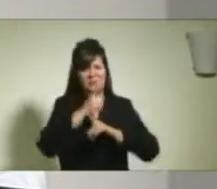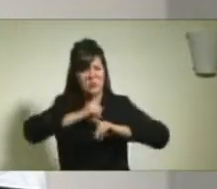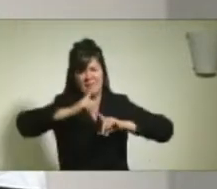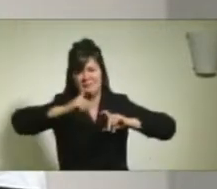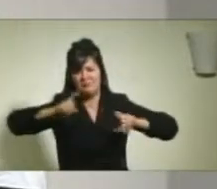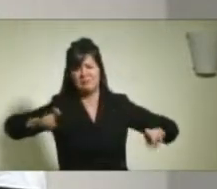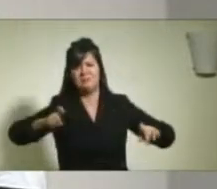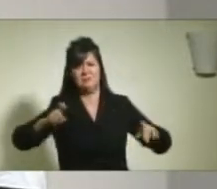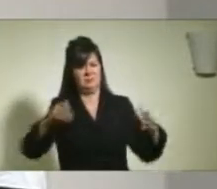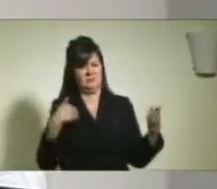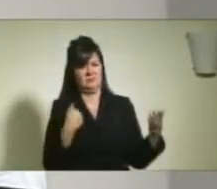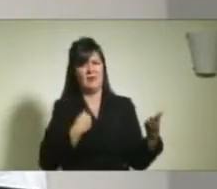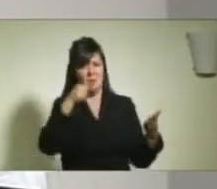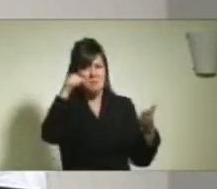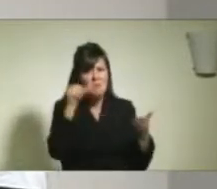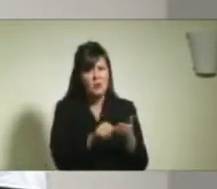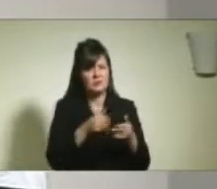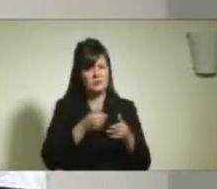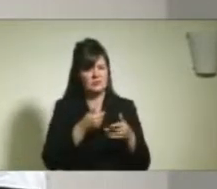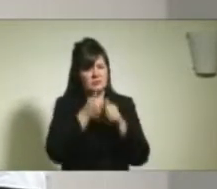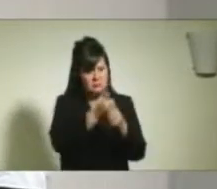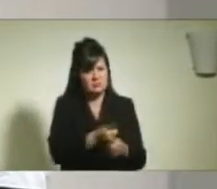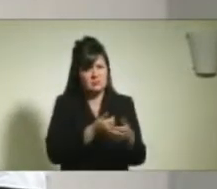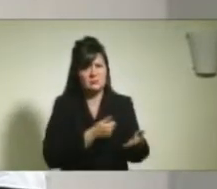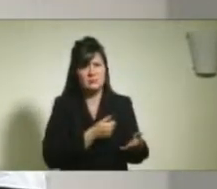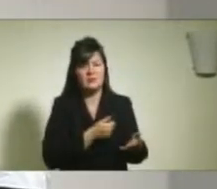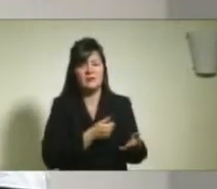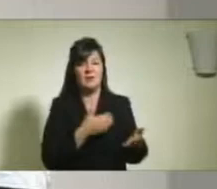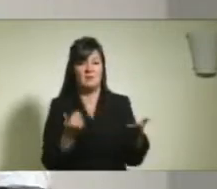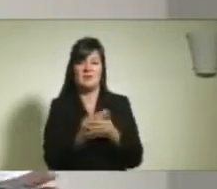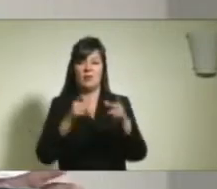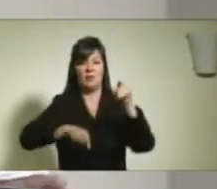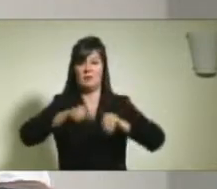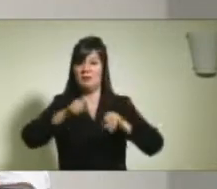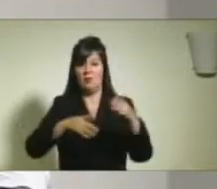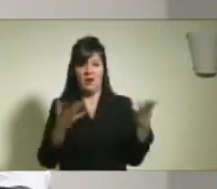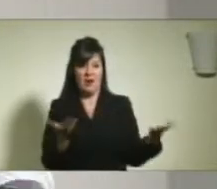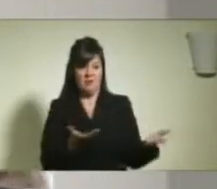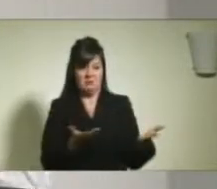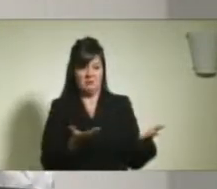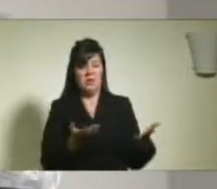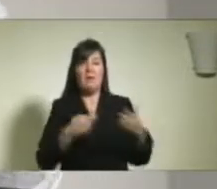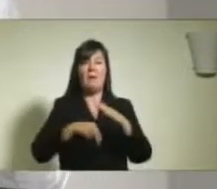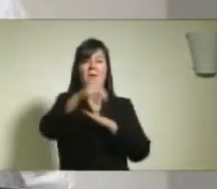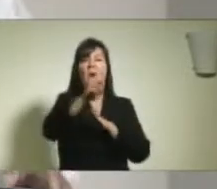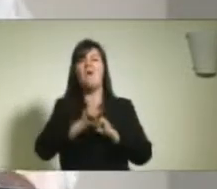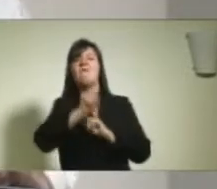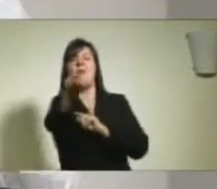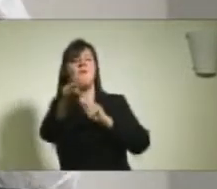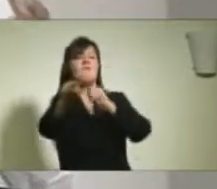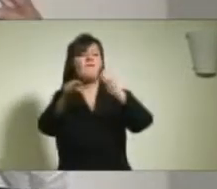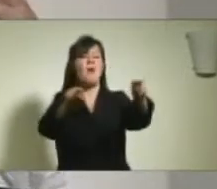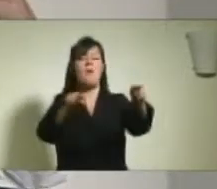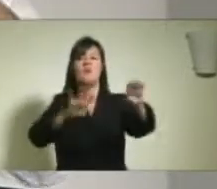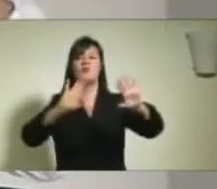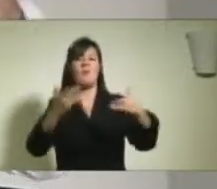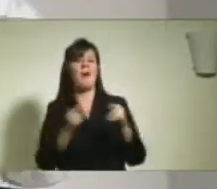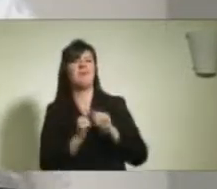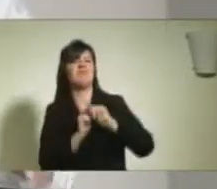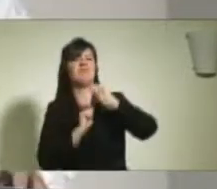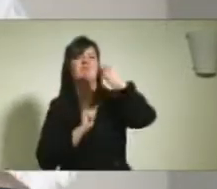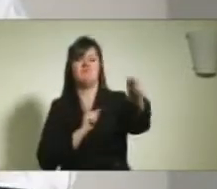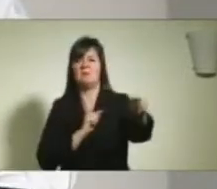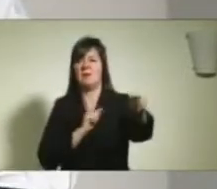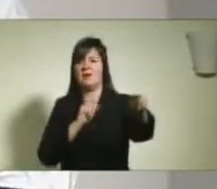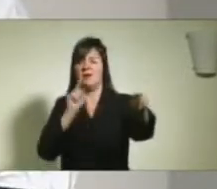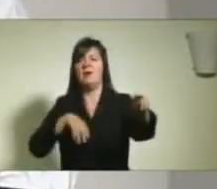nourriture. Dans certains cas, on ne peut pas avoir accès à ces collectivités sauf en avion.